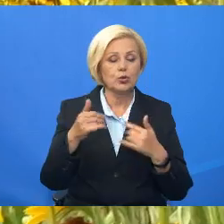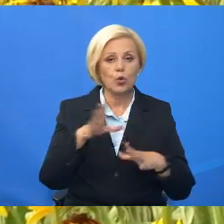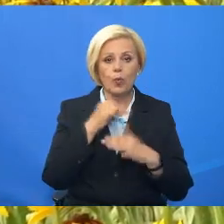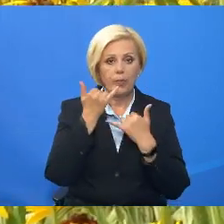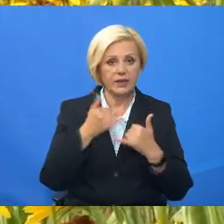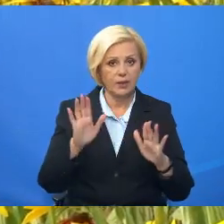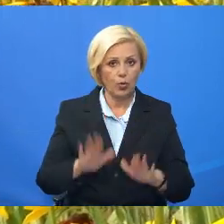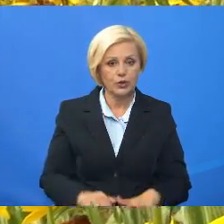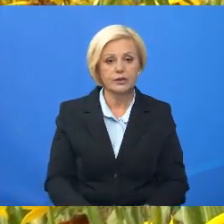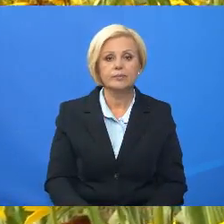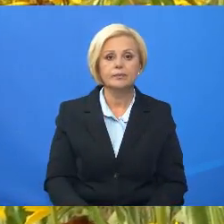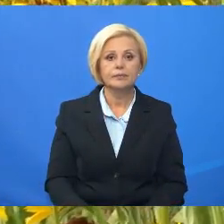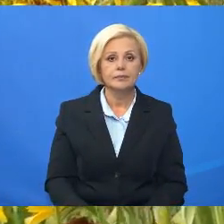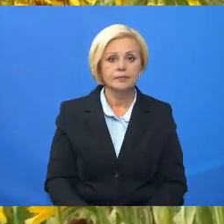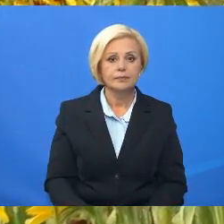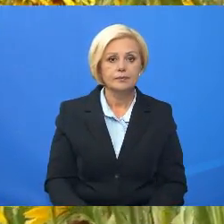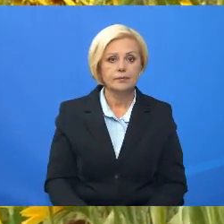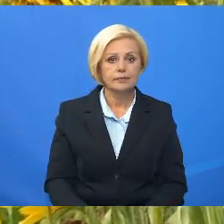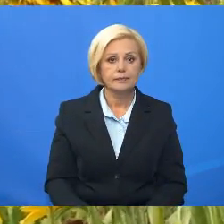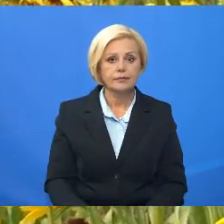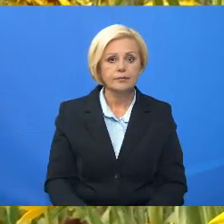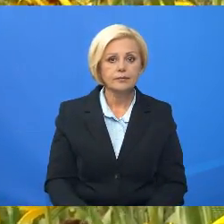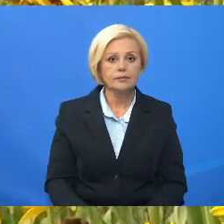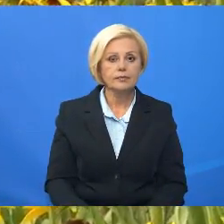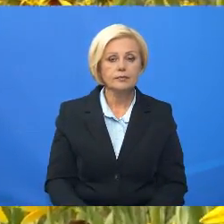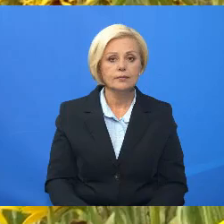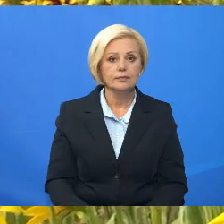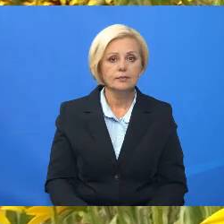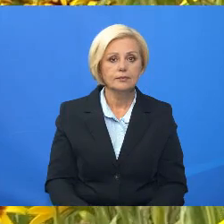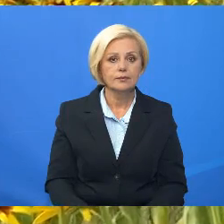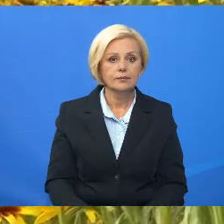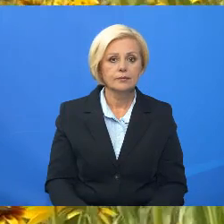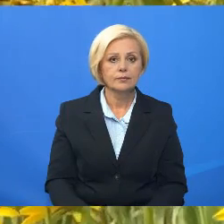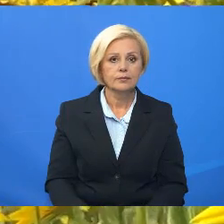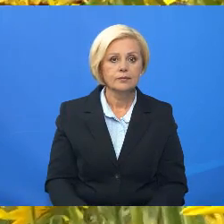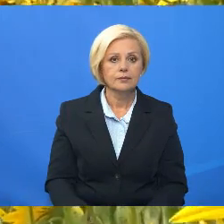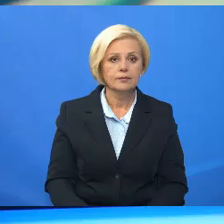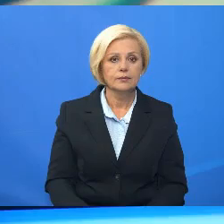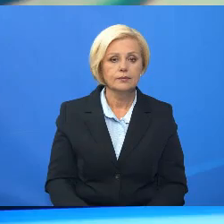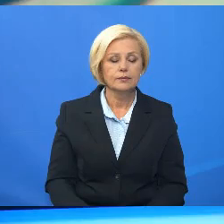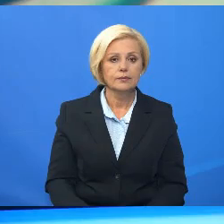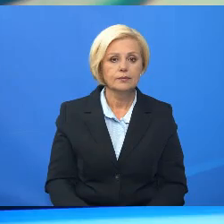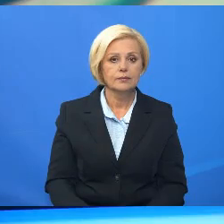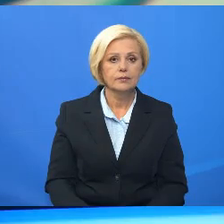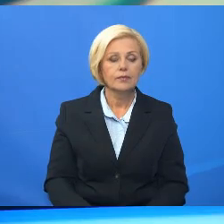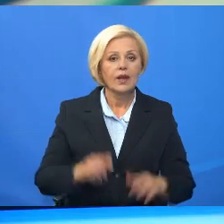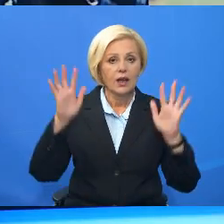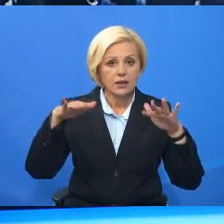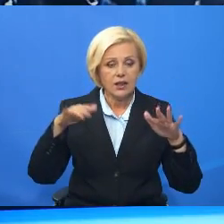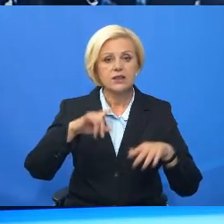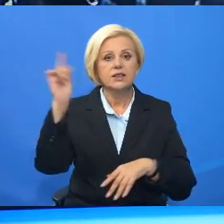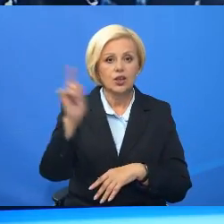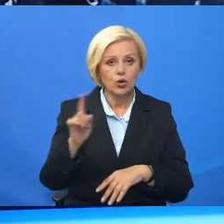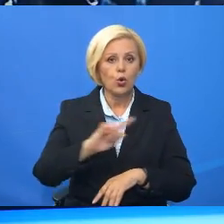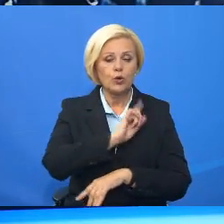можа. Наталля Ігнатенко, Сергей Камкоў, тэлерадыёкампанія «Гомель» з Лельчыцкага района. Дажджы, навальніцы